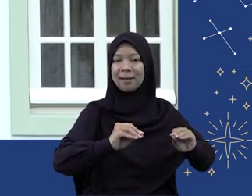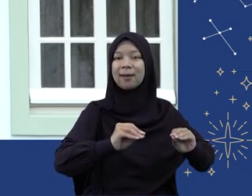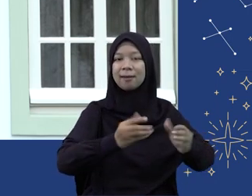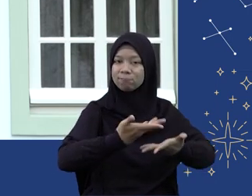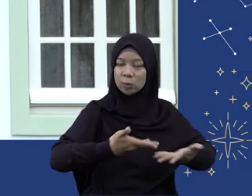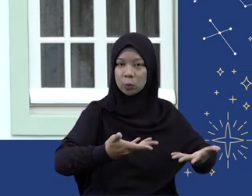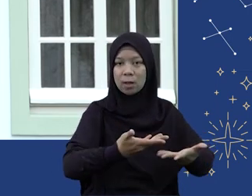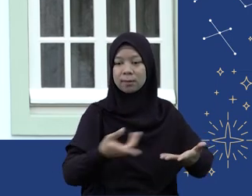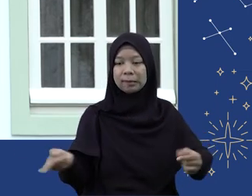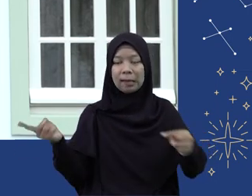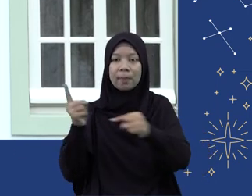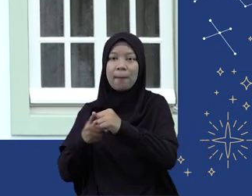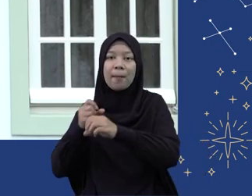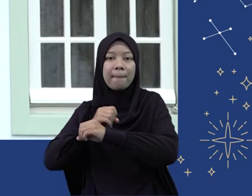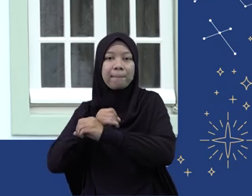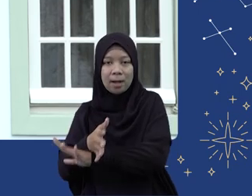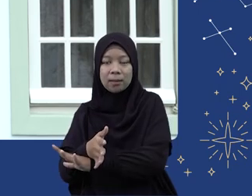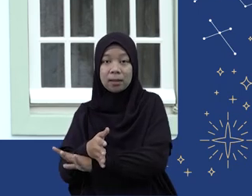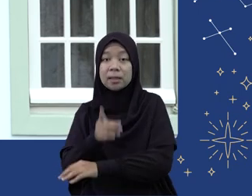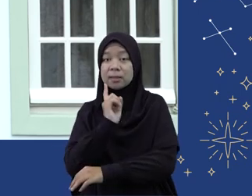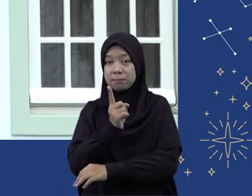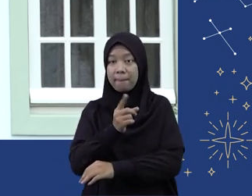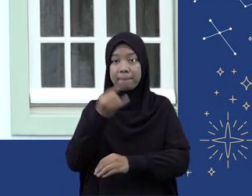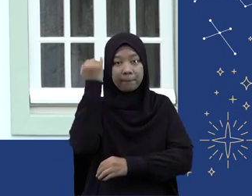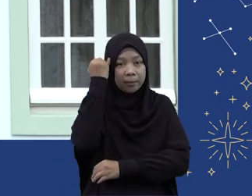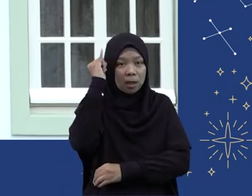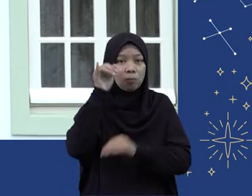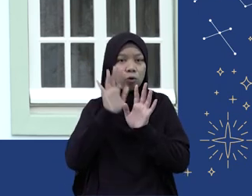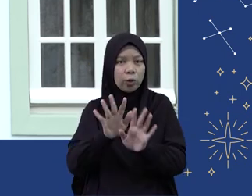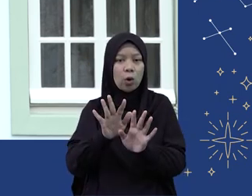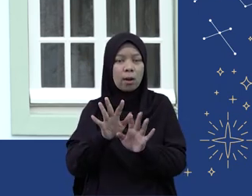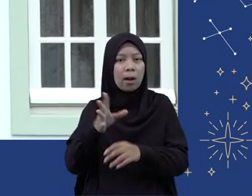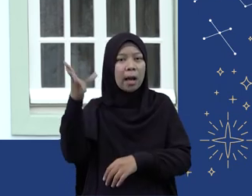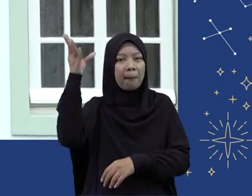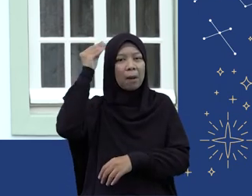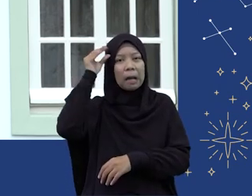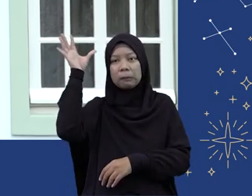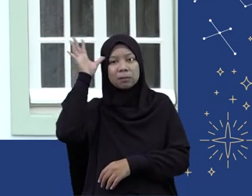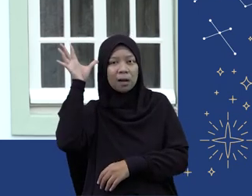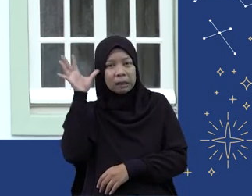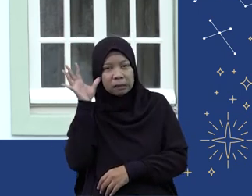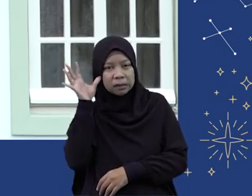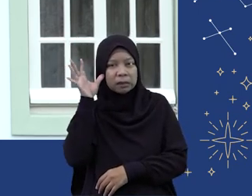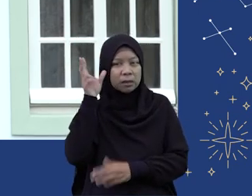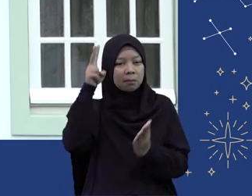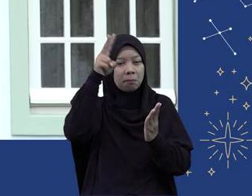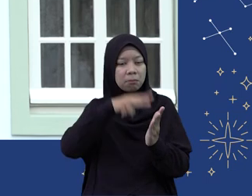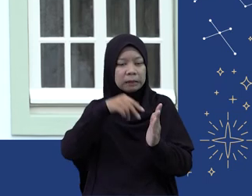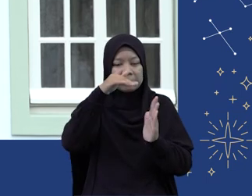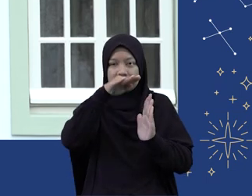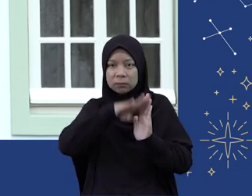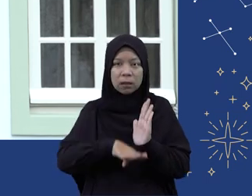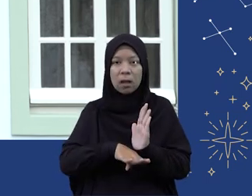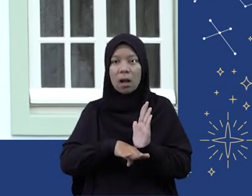sayang sendiri kalau tidak bisa dipahami literasi rendah tidak ada